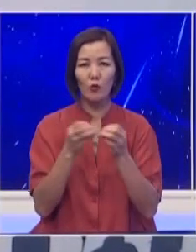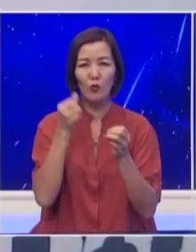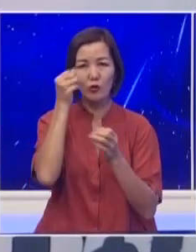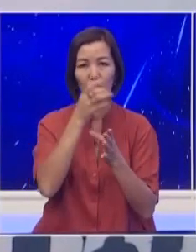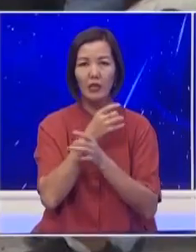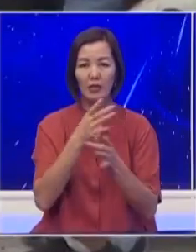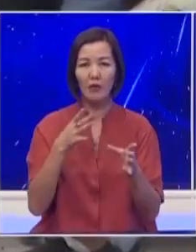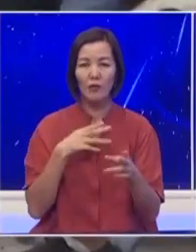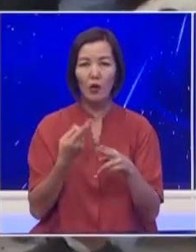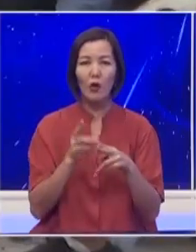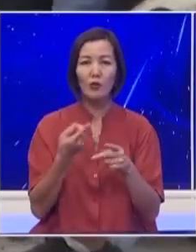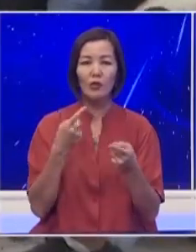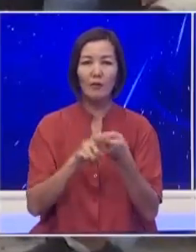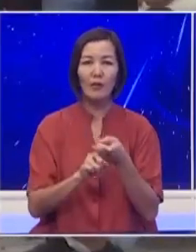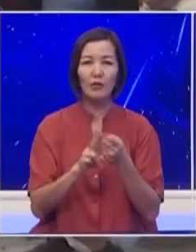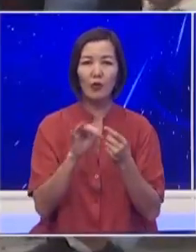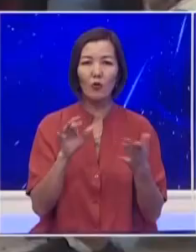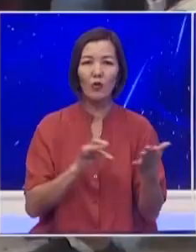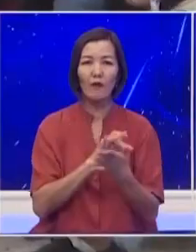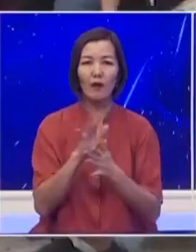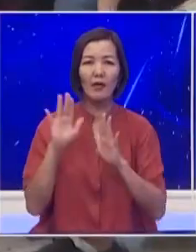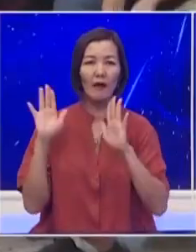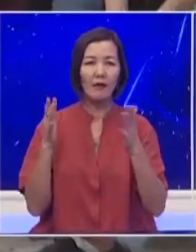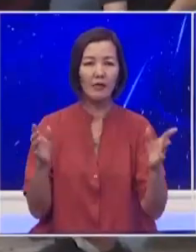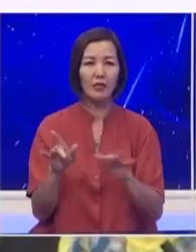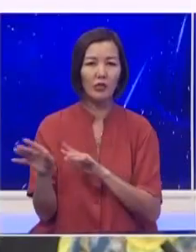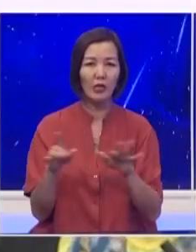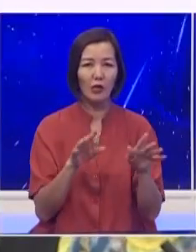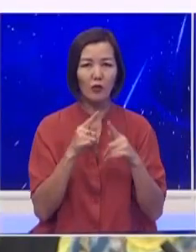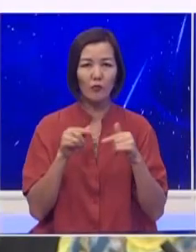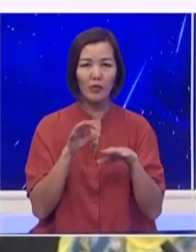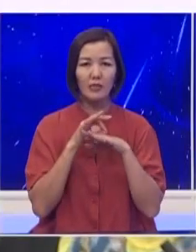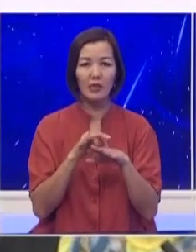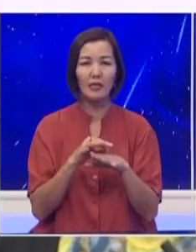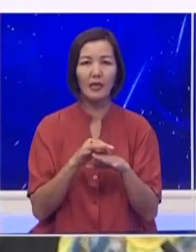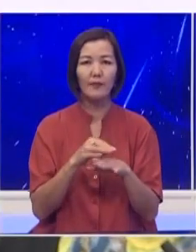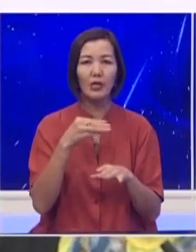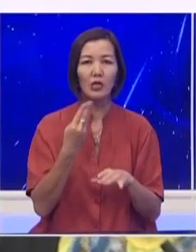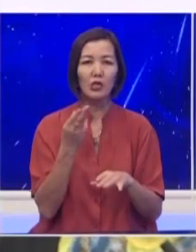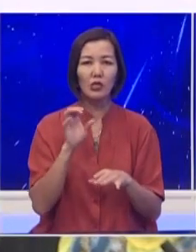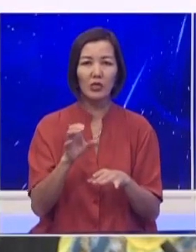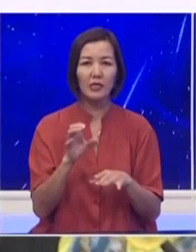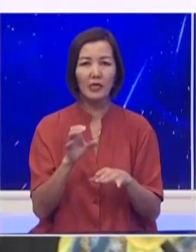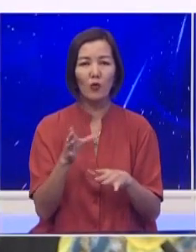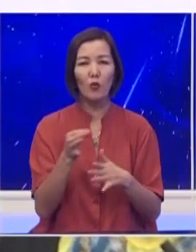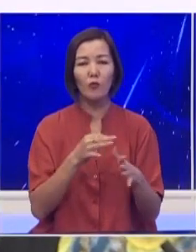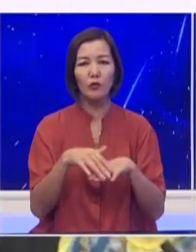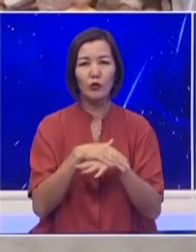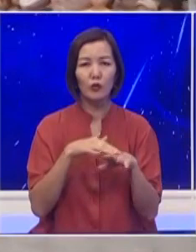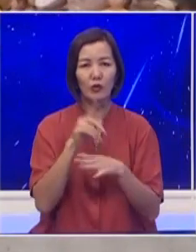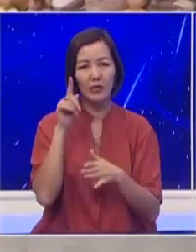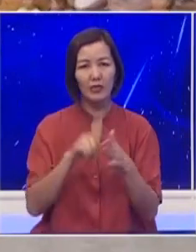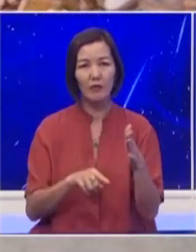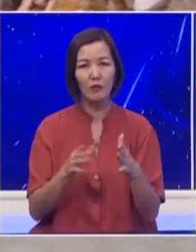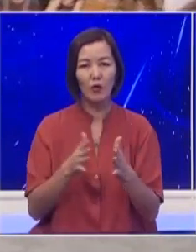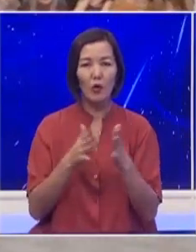өтеді. Осыған байланысты Қонаев қалалық саябағында айтулы шара ұйымдастырылды. Жауапкершілігі шектеулі серіктестік өкілдері облыс тұрғындарына сенім білдірген